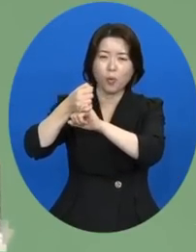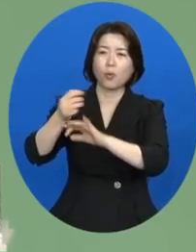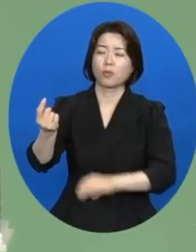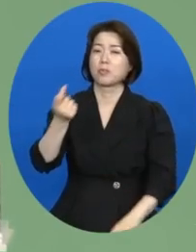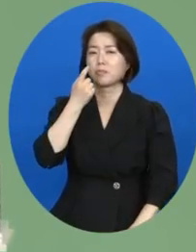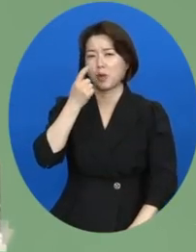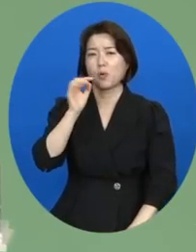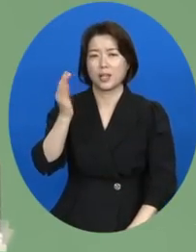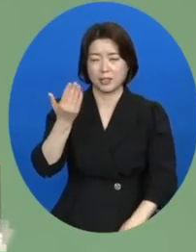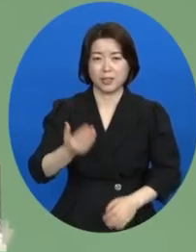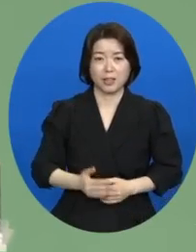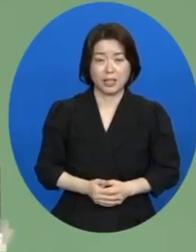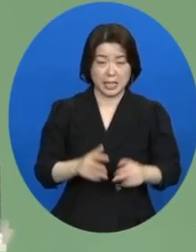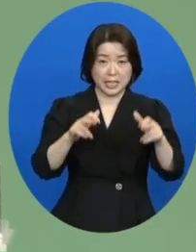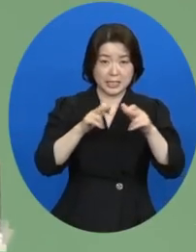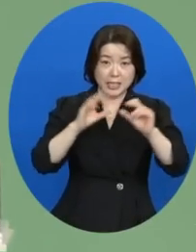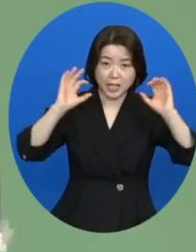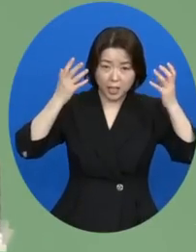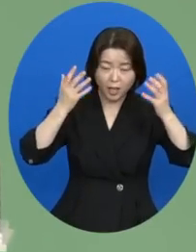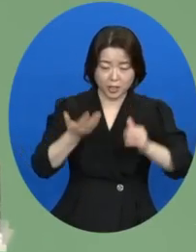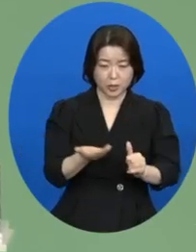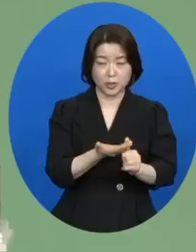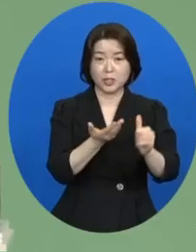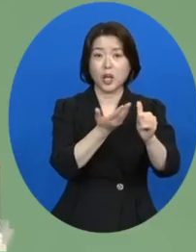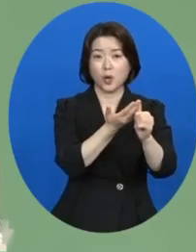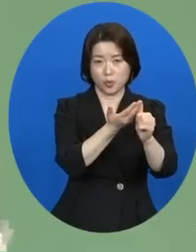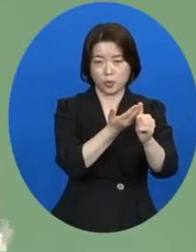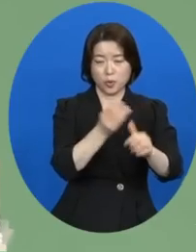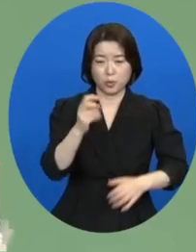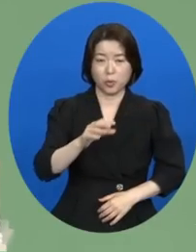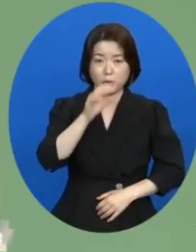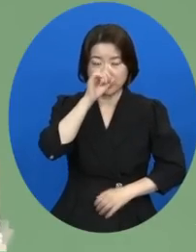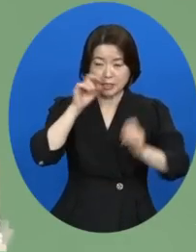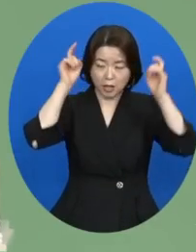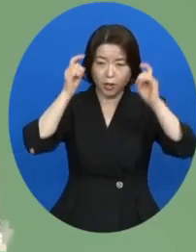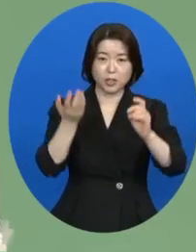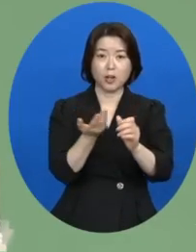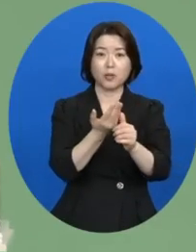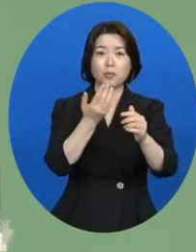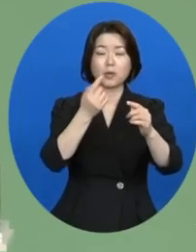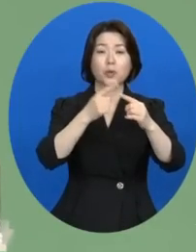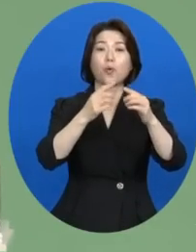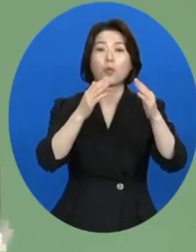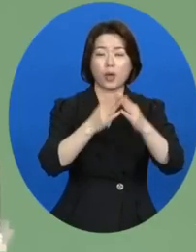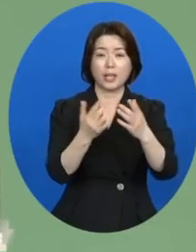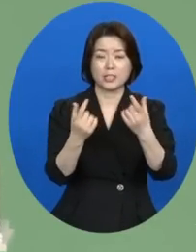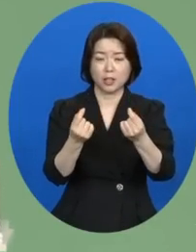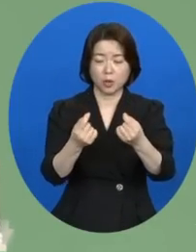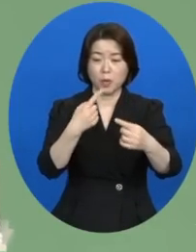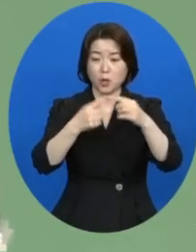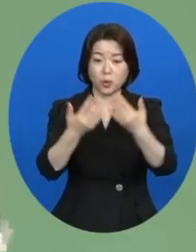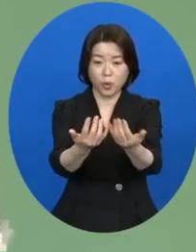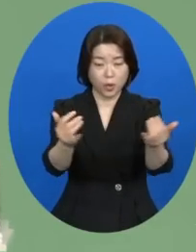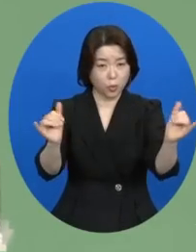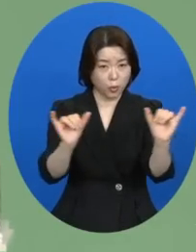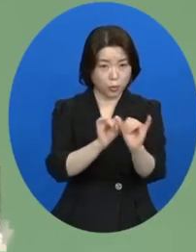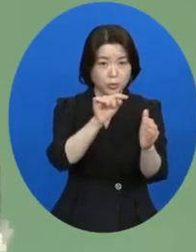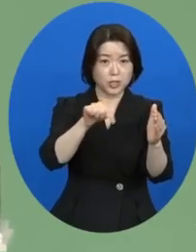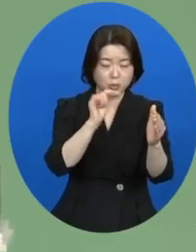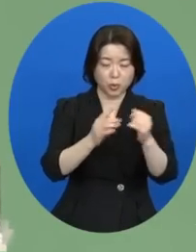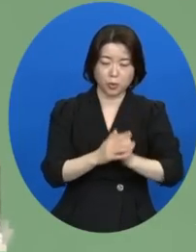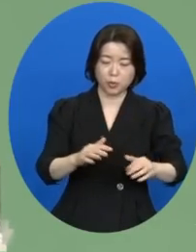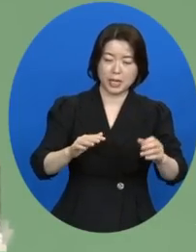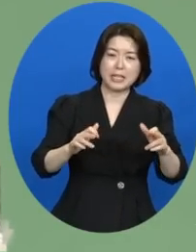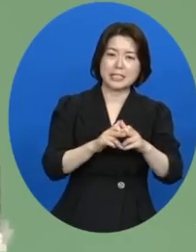됩니다. 장애 아이들을 양육하고 선한 목자 교회처럼 교회 공동체에서 장애를